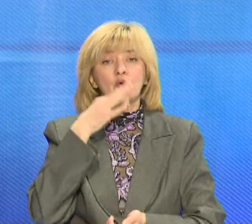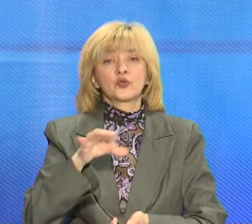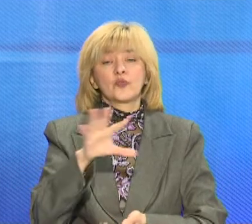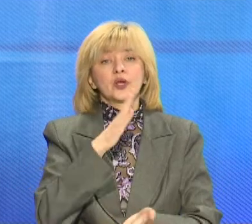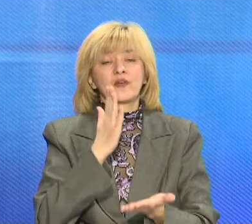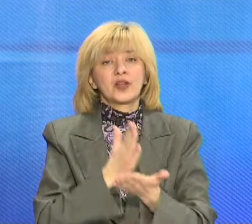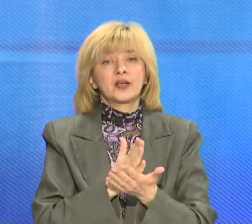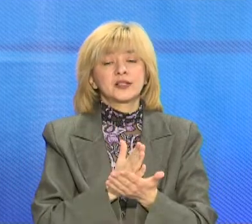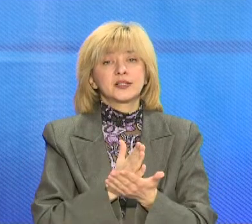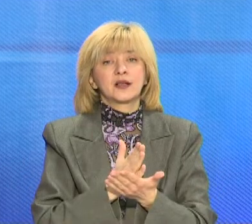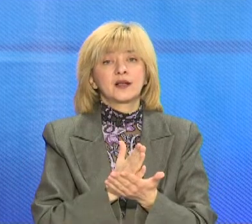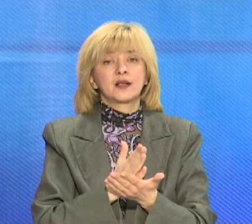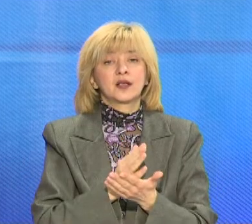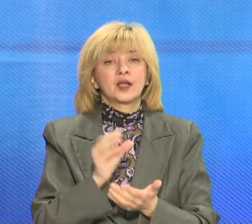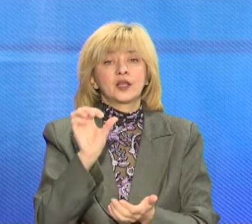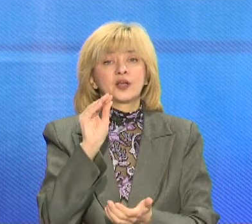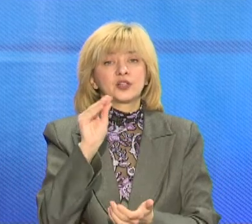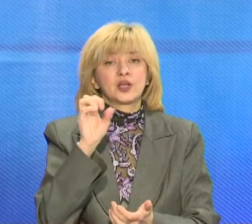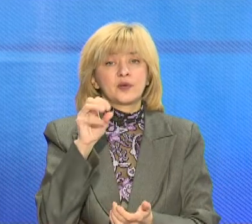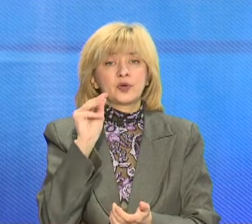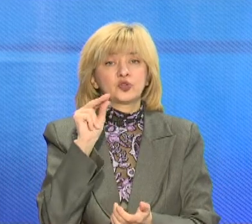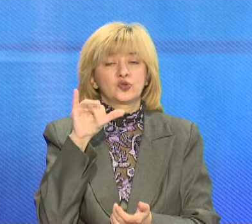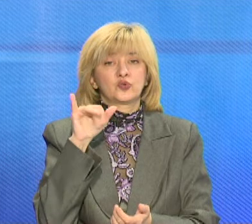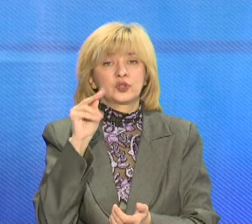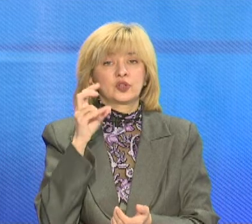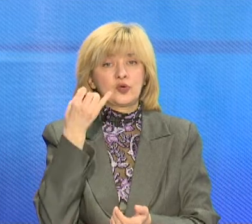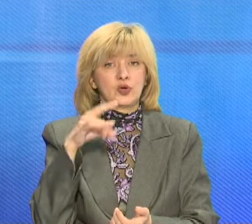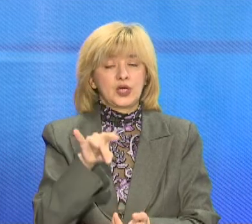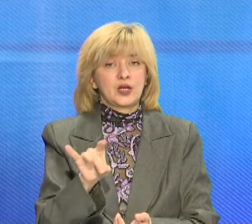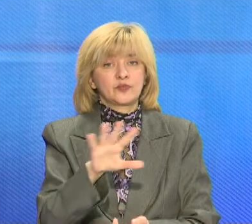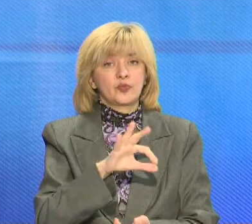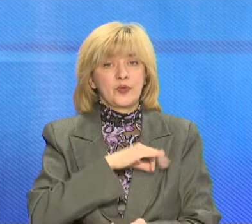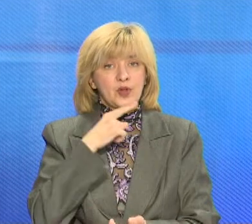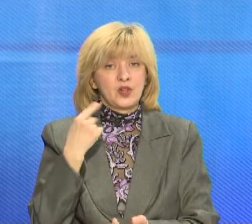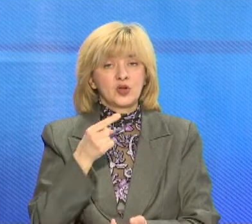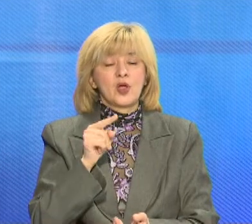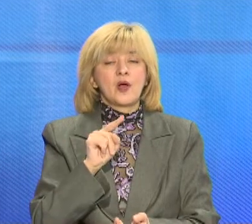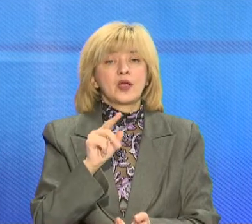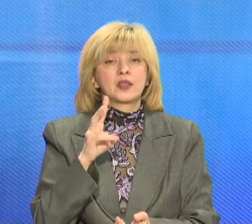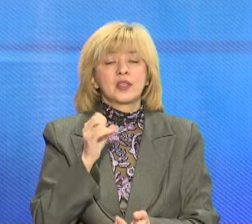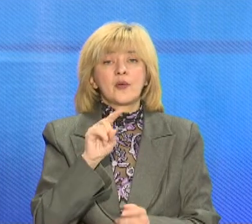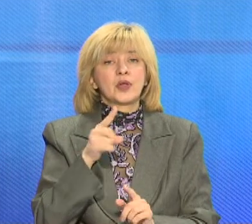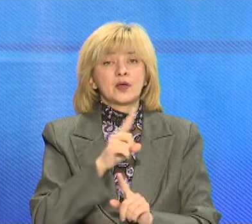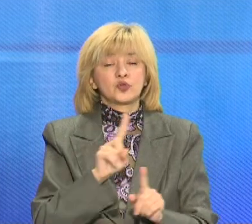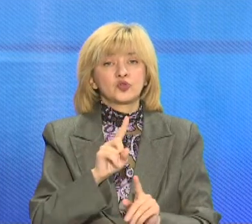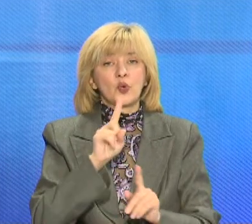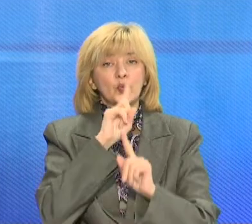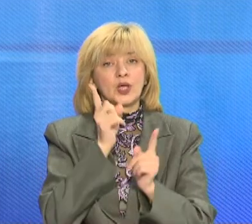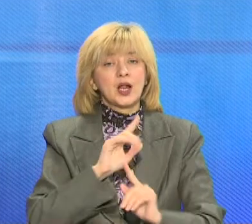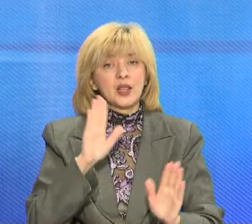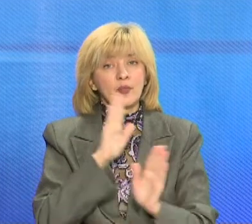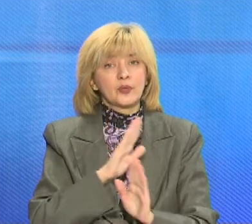жемчужиной Республики Беларусь. И жемчужина не потому, что это уникальная природа, уникальные исторические памяти, а потому, что